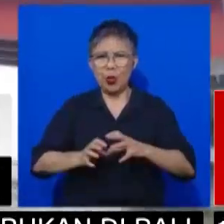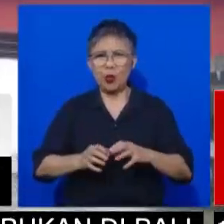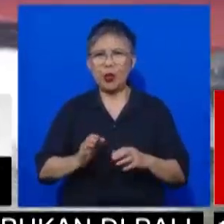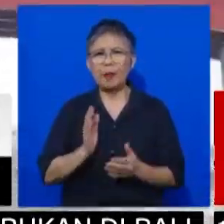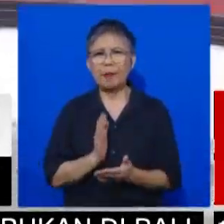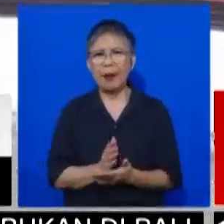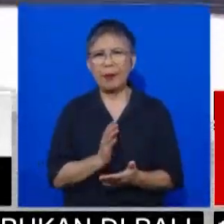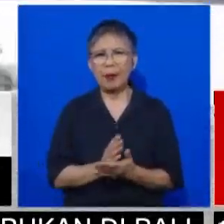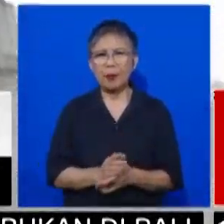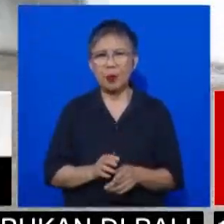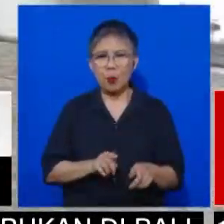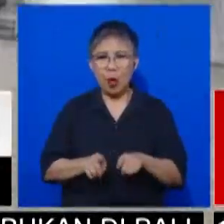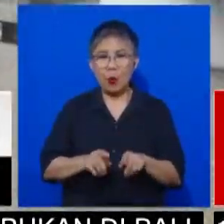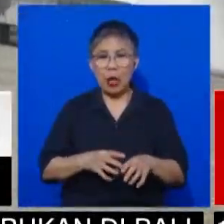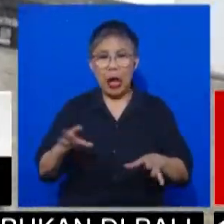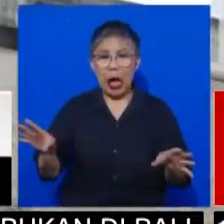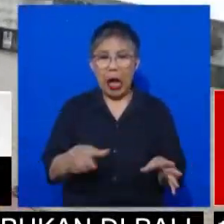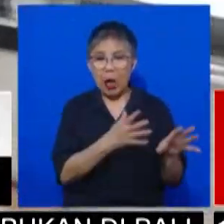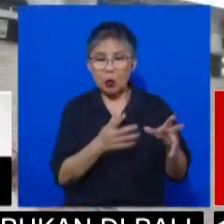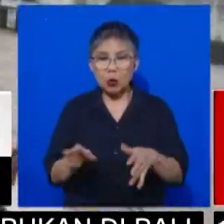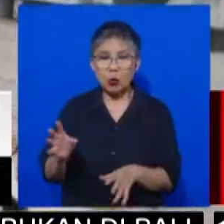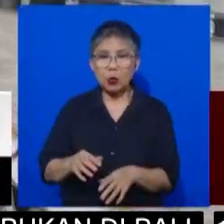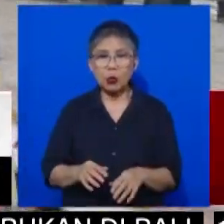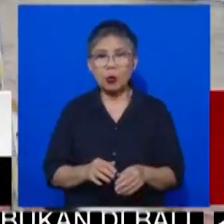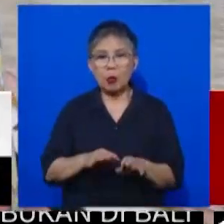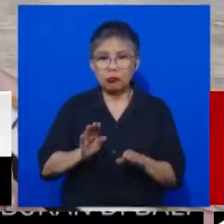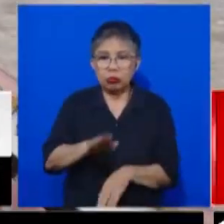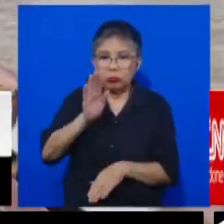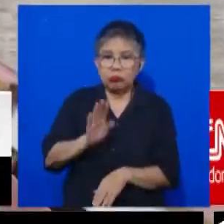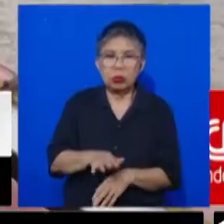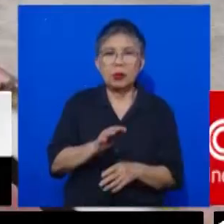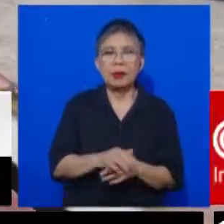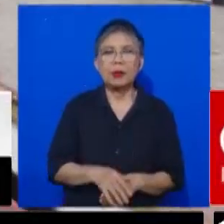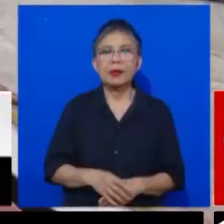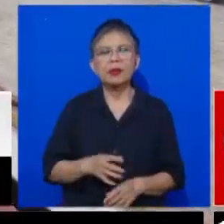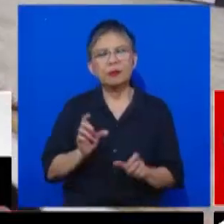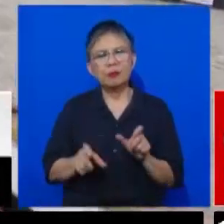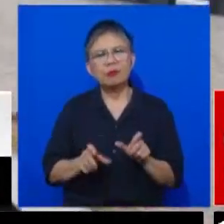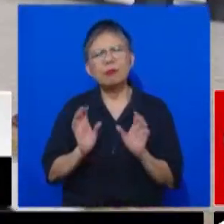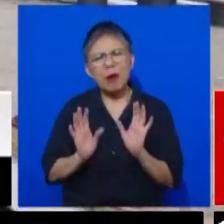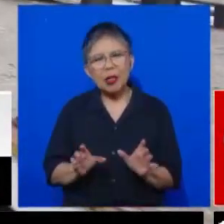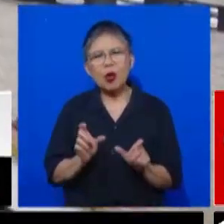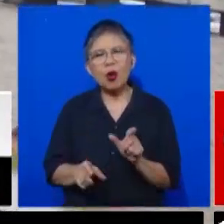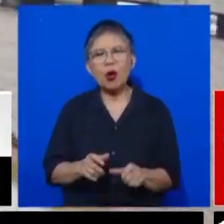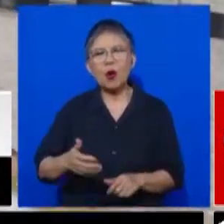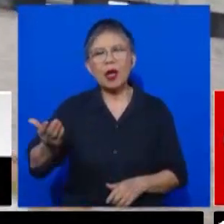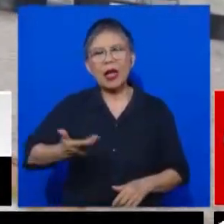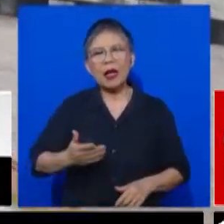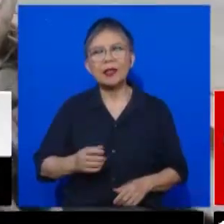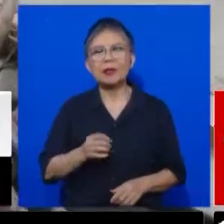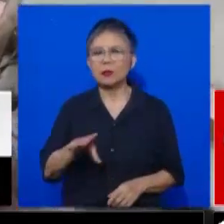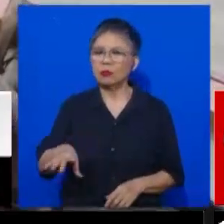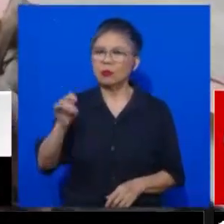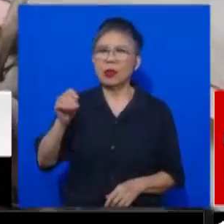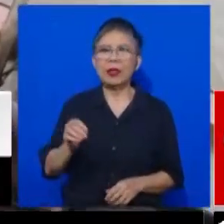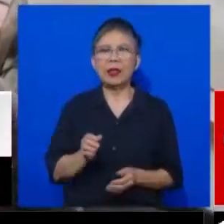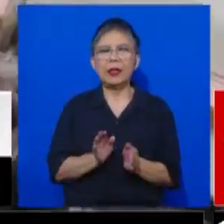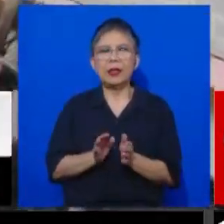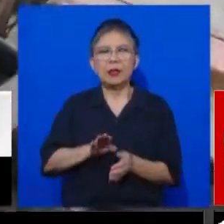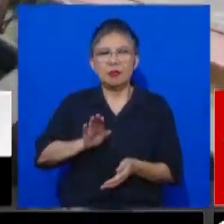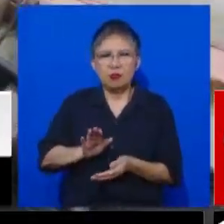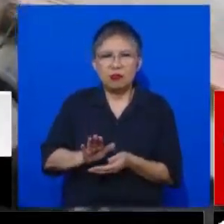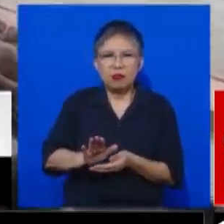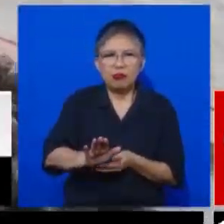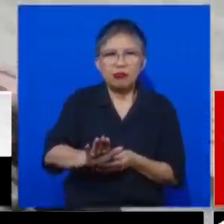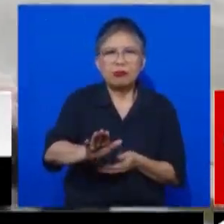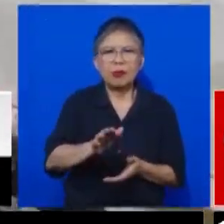terlebih ketika melawan arus sungai membuat orang lebih memilih speedboat ketika ingin berwisata ke Pulau Kemaro. Meski begitu, mereka tetap